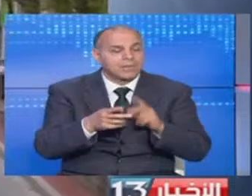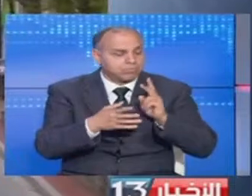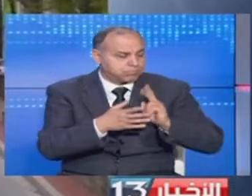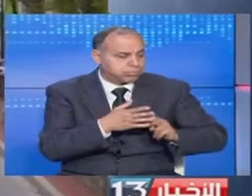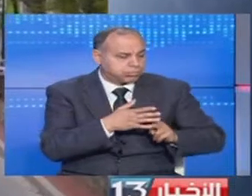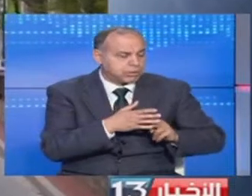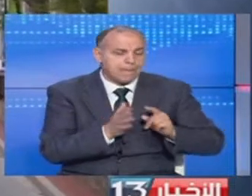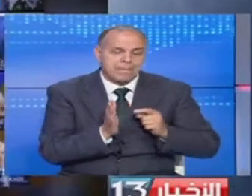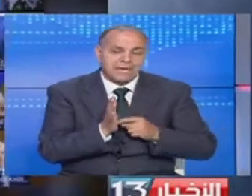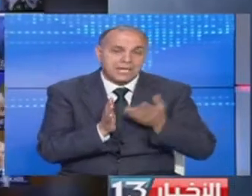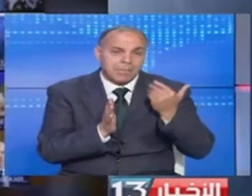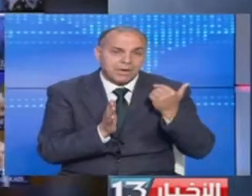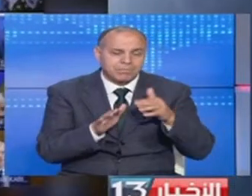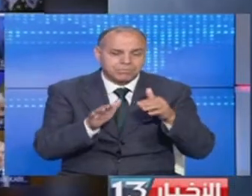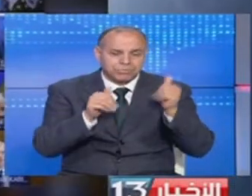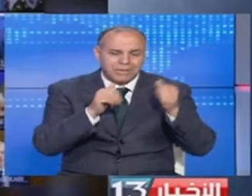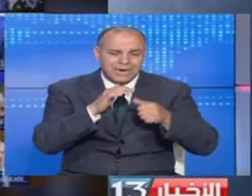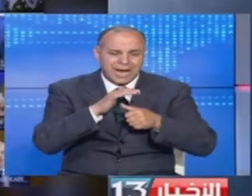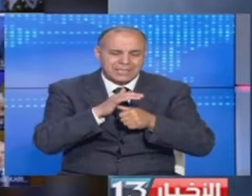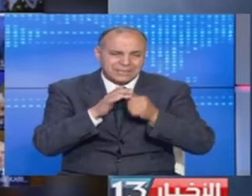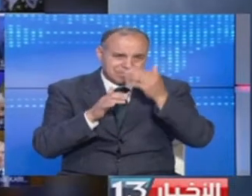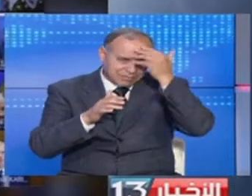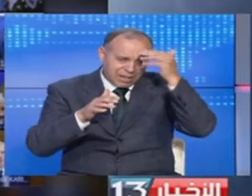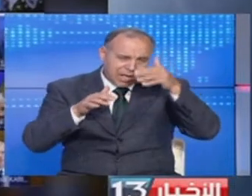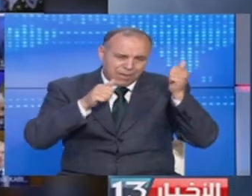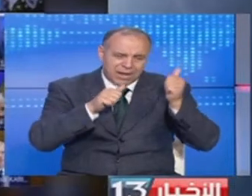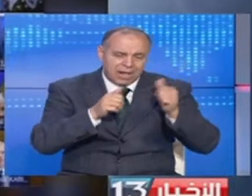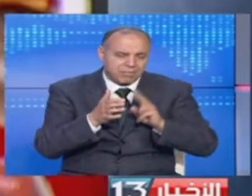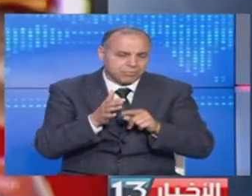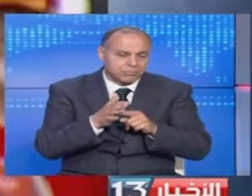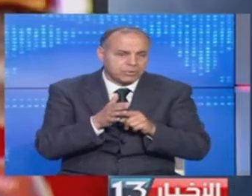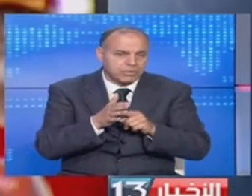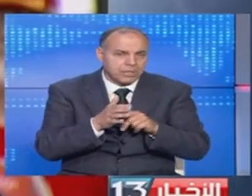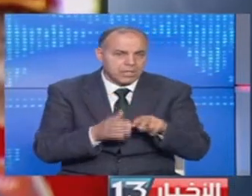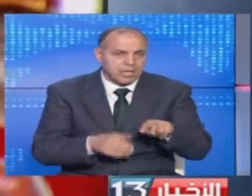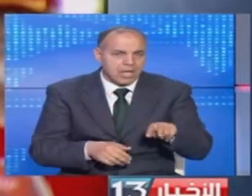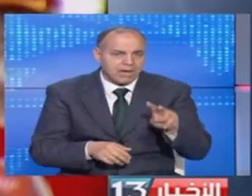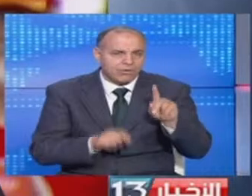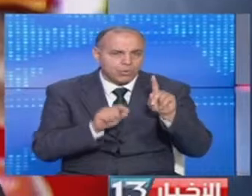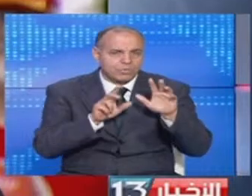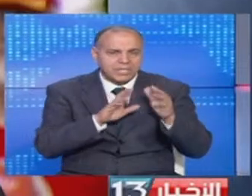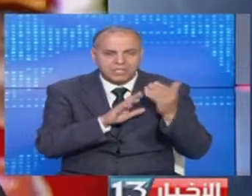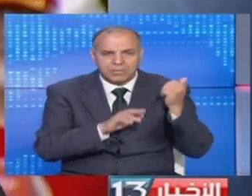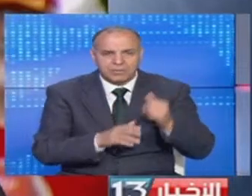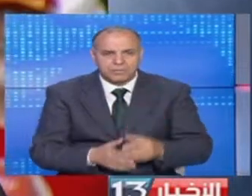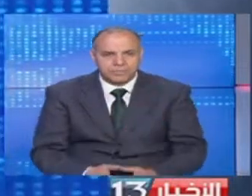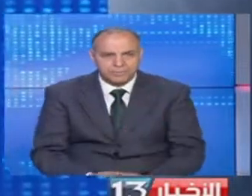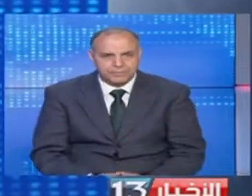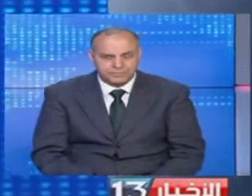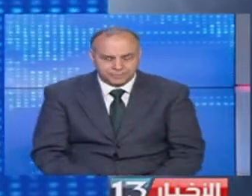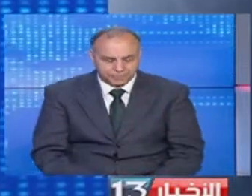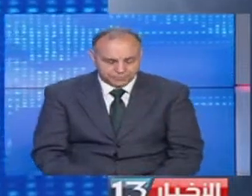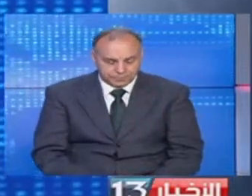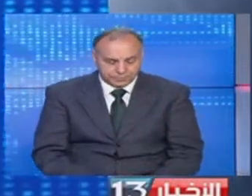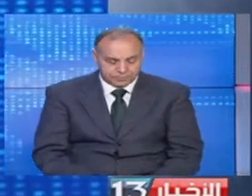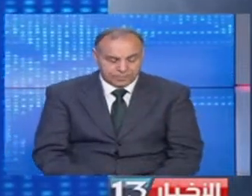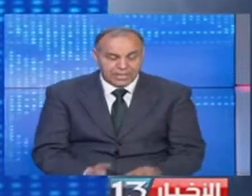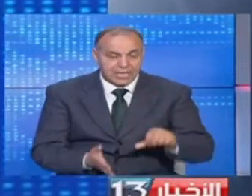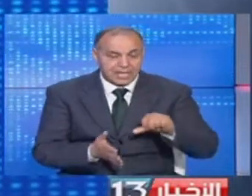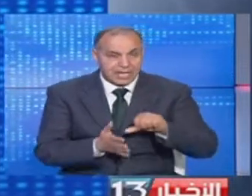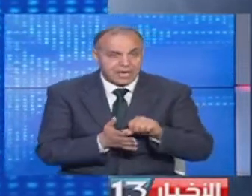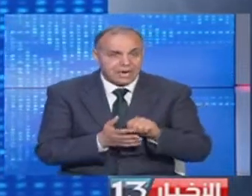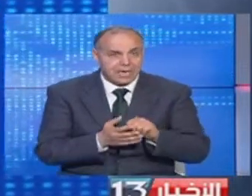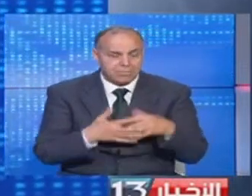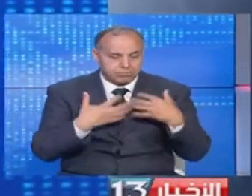اتفاقيه باريس التي انسحب منها الرئيس السابق توني منذ سنه سبعه عشره والفين ايران قامت